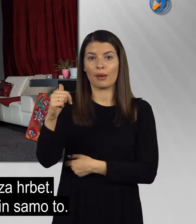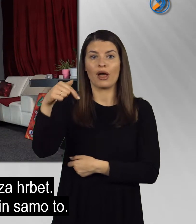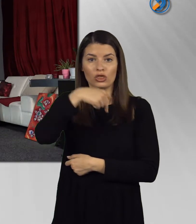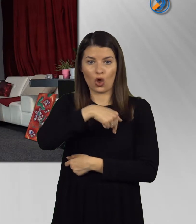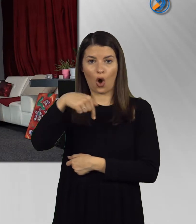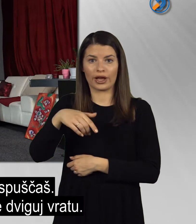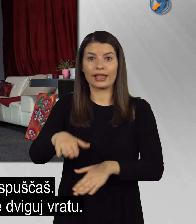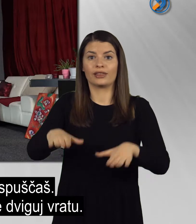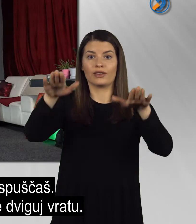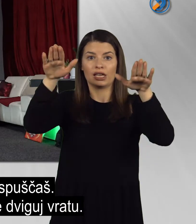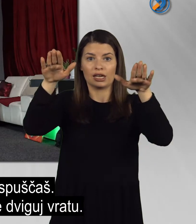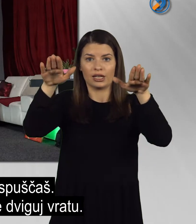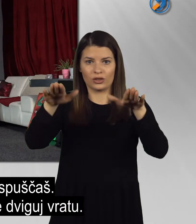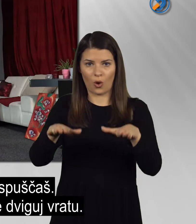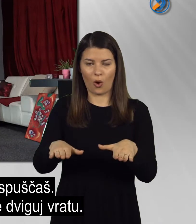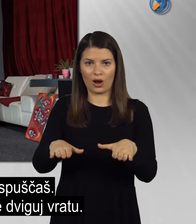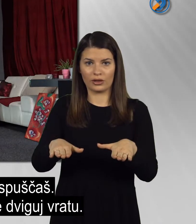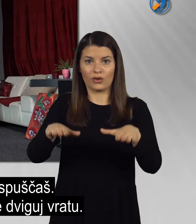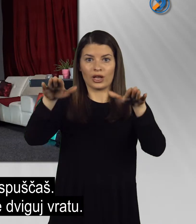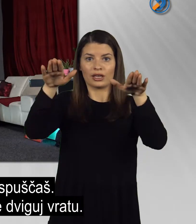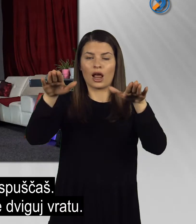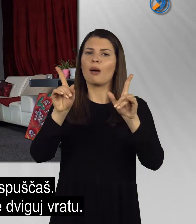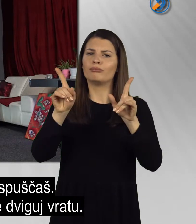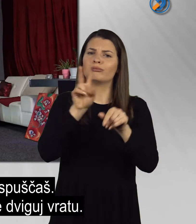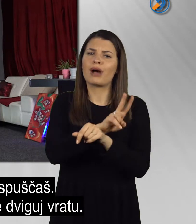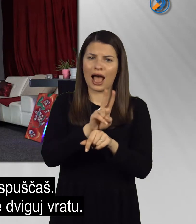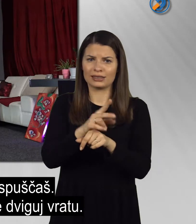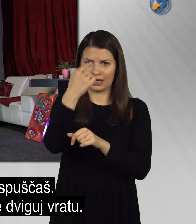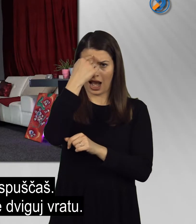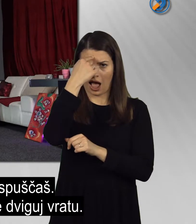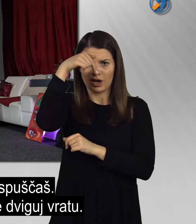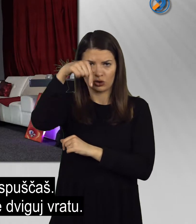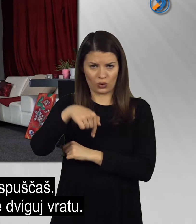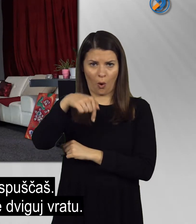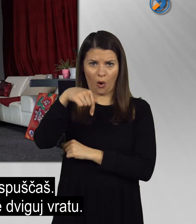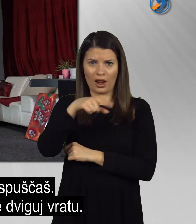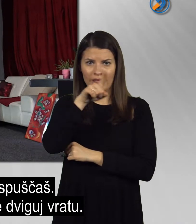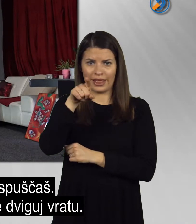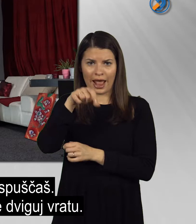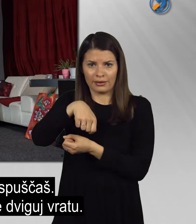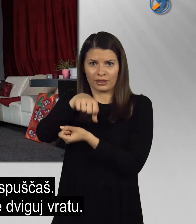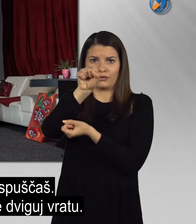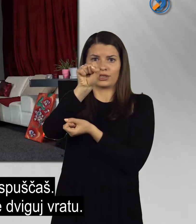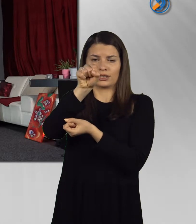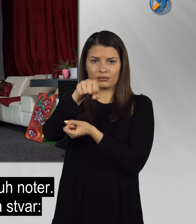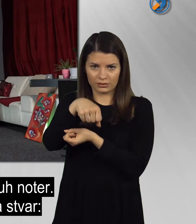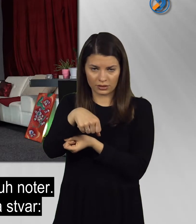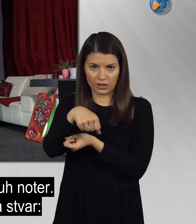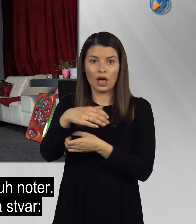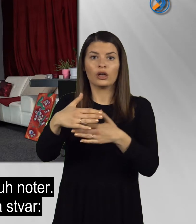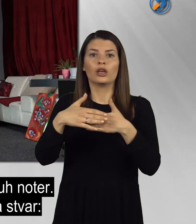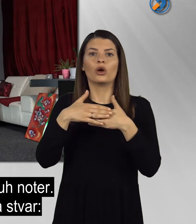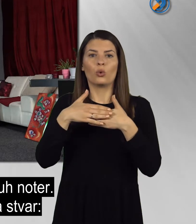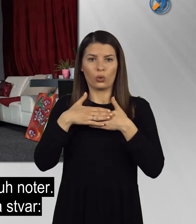to. Dviguješ ude in jih spuščaš. Prosim lepo, glej dol, ne dviguj vratu in ko je